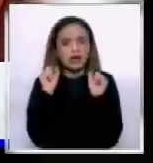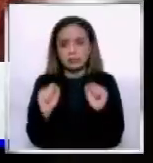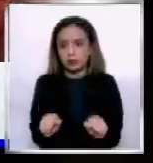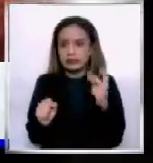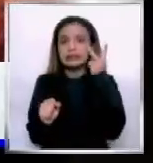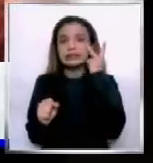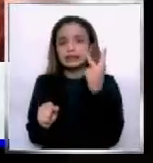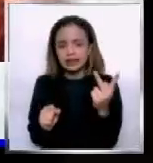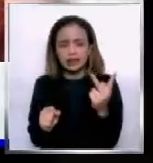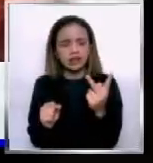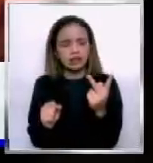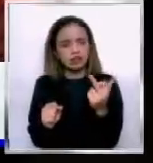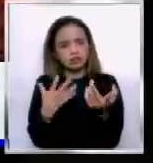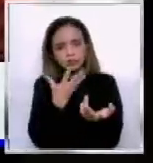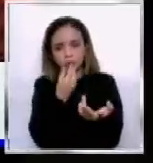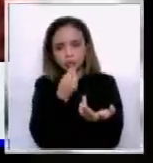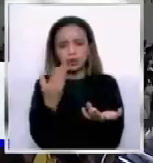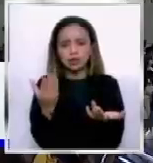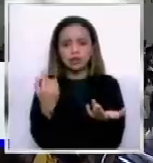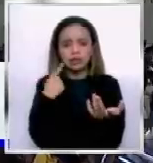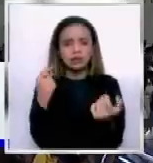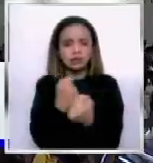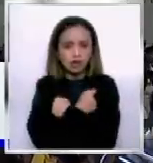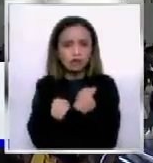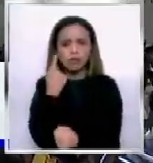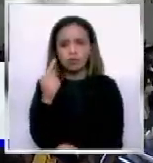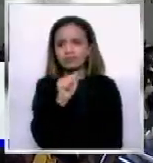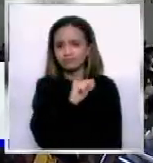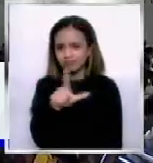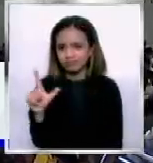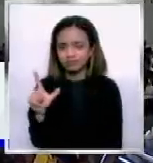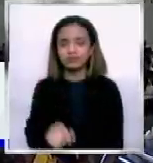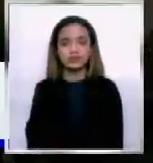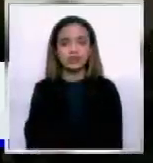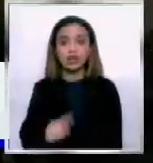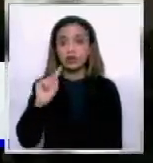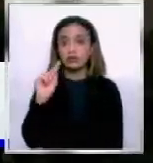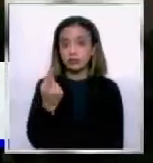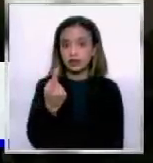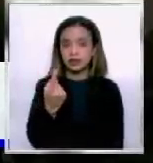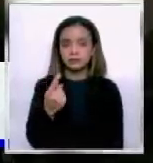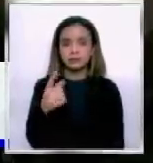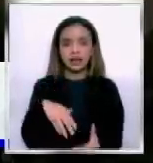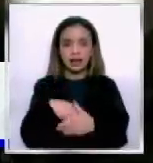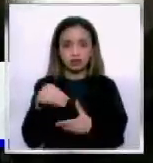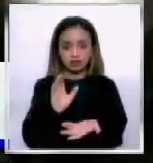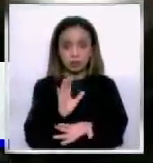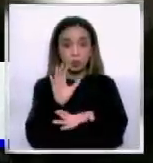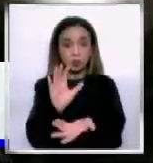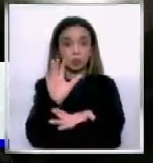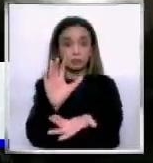na nagsakripisyo para sa ating lahat. Unang beses na ilalabas ang imahe ng Poong Itim na Nazareno mula